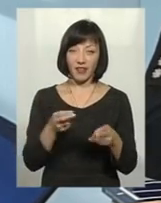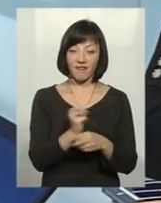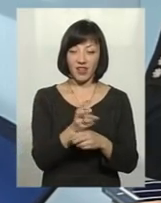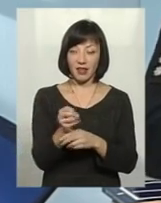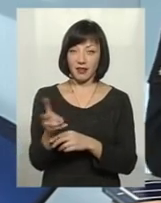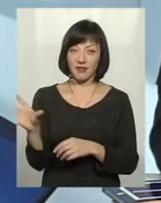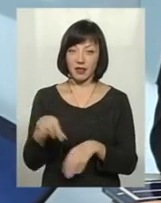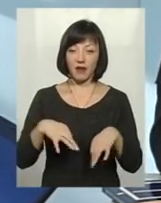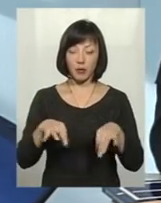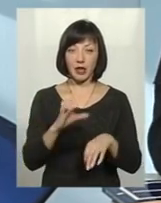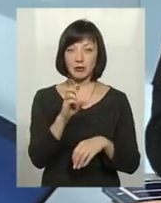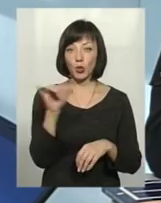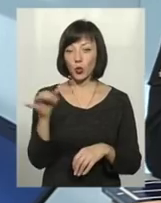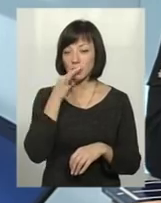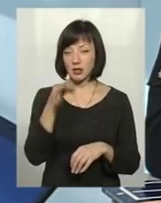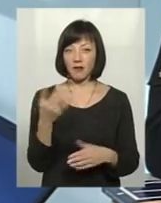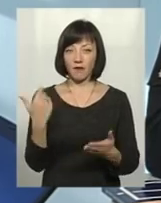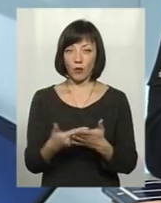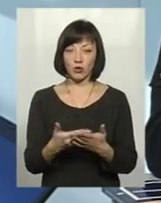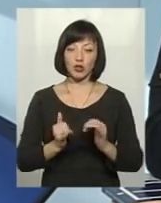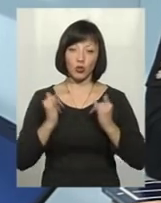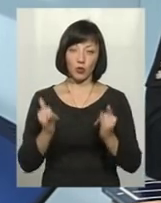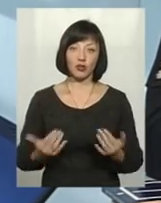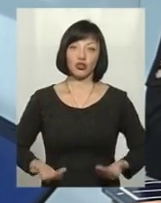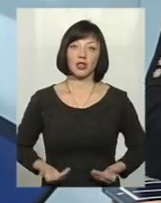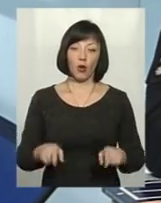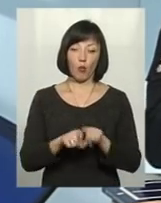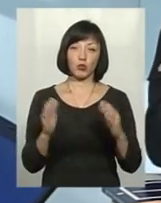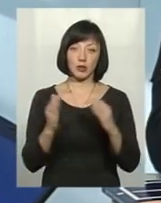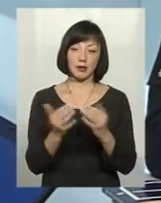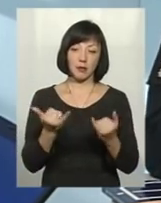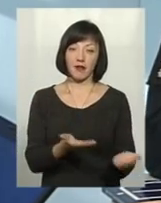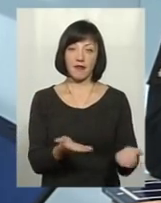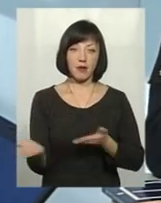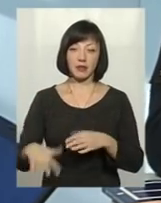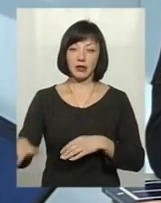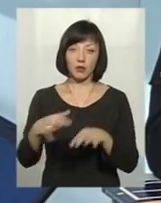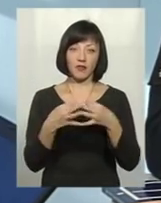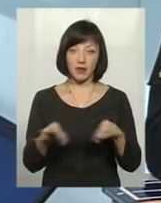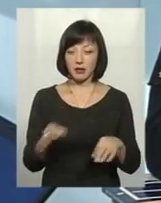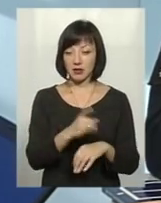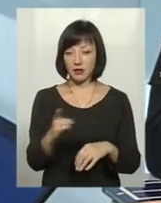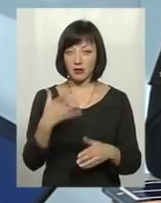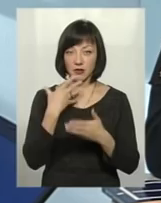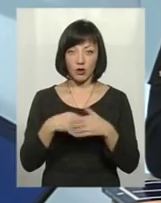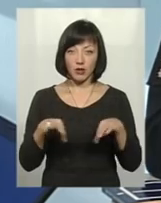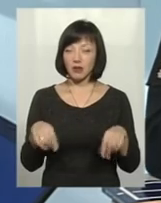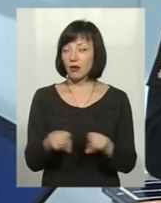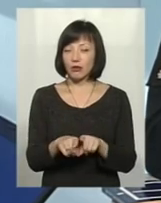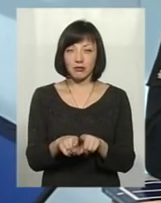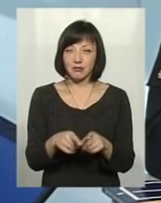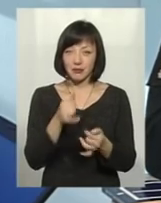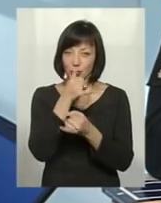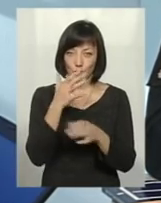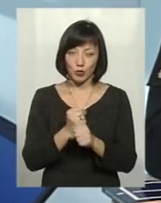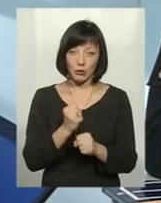всі автомобілі СБУ і сказати, от, шановні жителі такого-то будинку, тепер вам територія вільна, ставте свої автомобілі, ну, такого, звичайно, ми